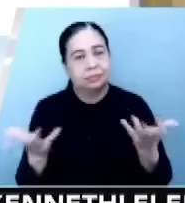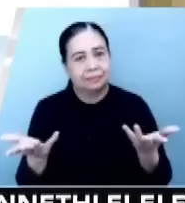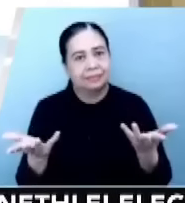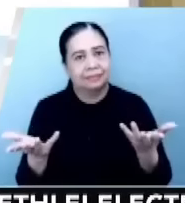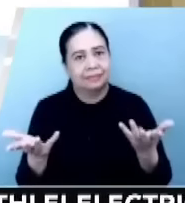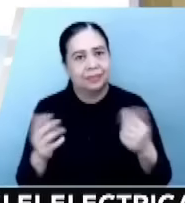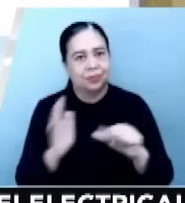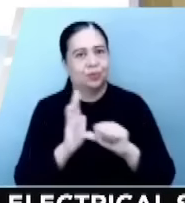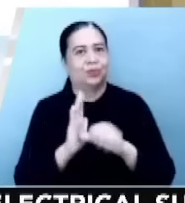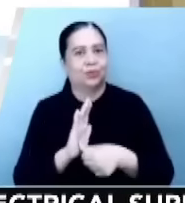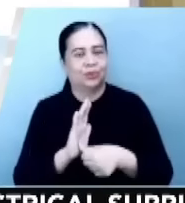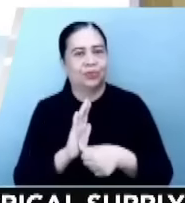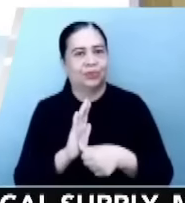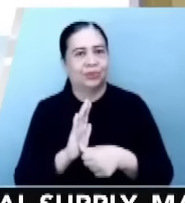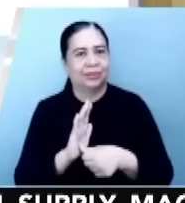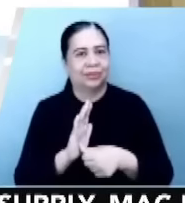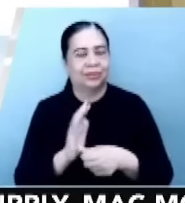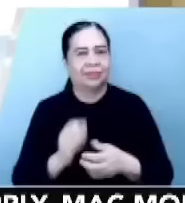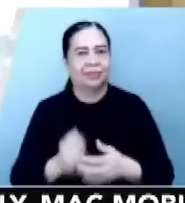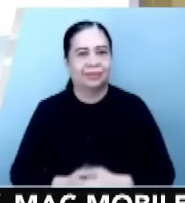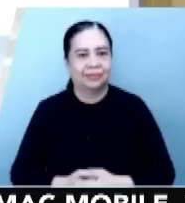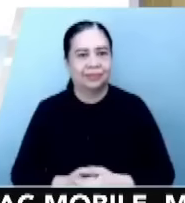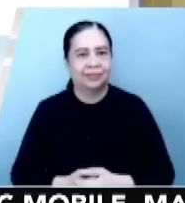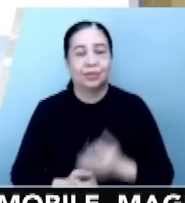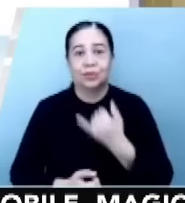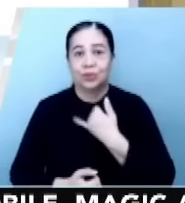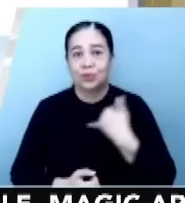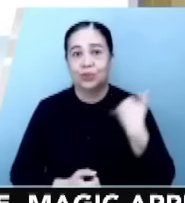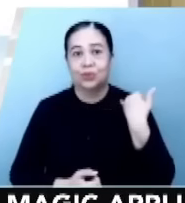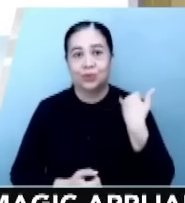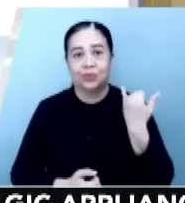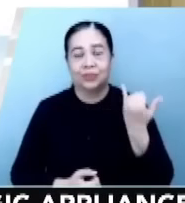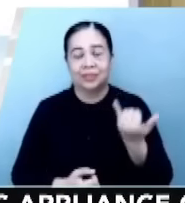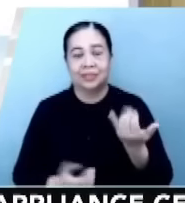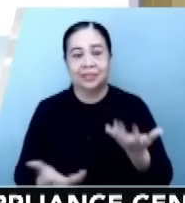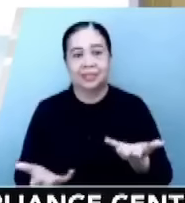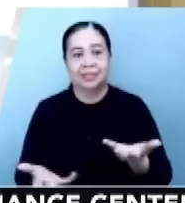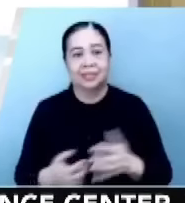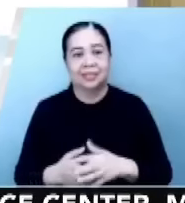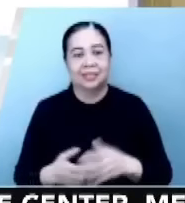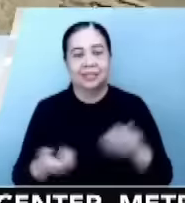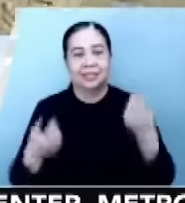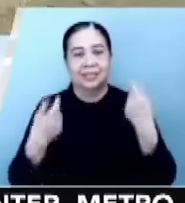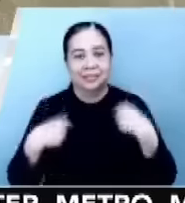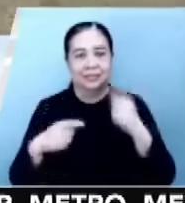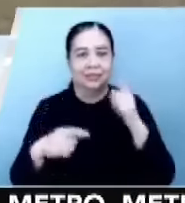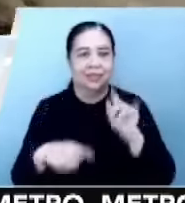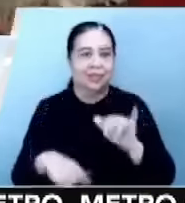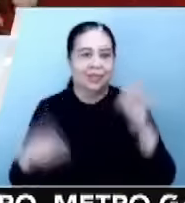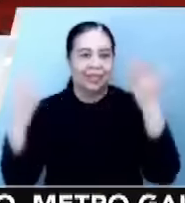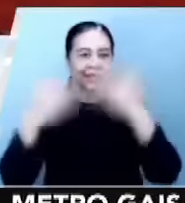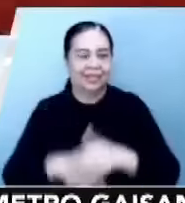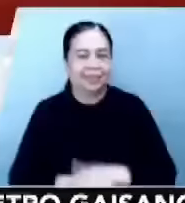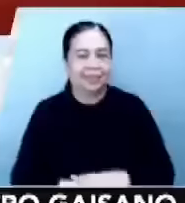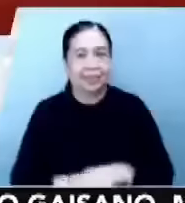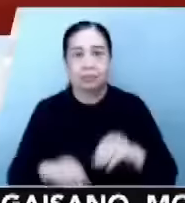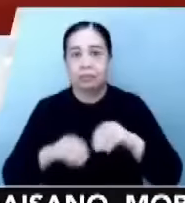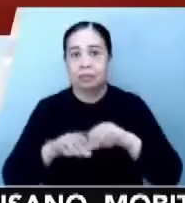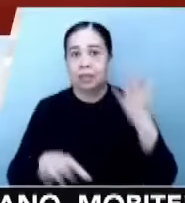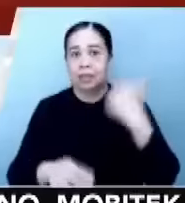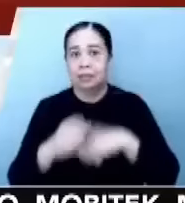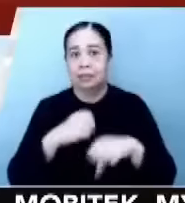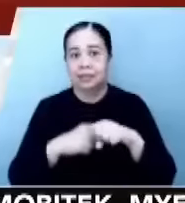ma-highlight yung mga jewelries na isasuot ko for that night. Kung trending daw last year ang suot